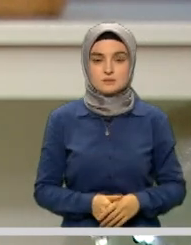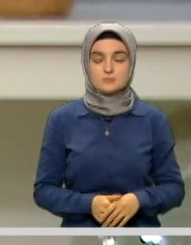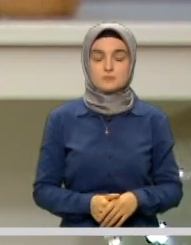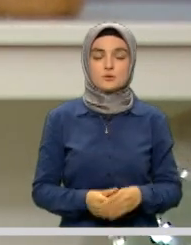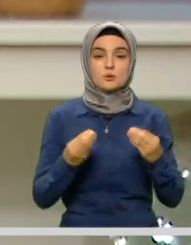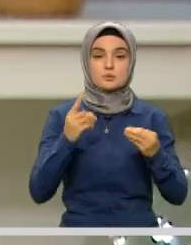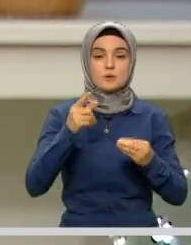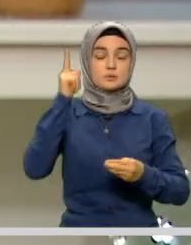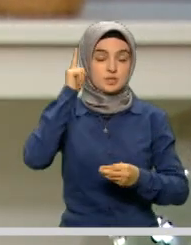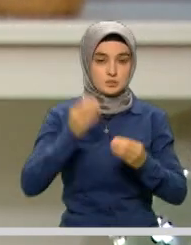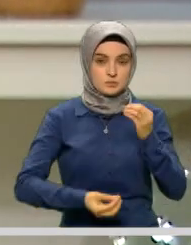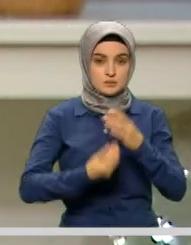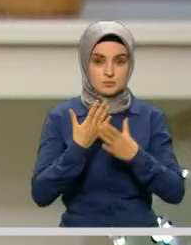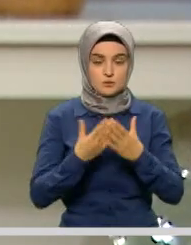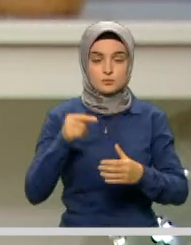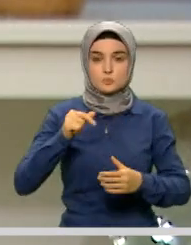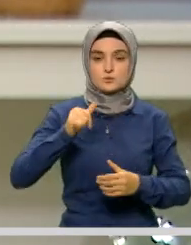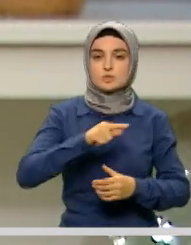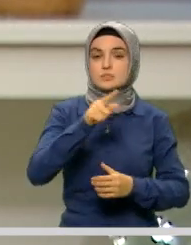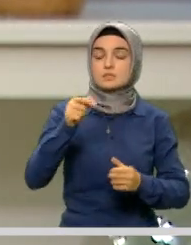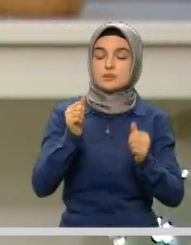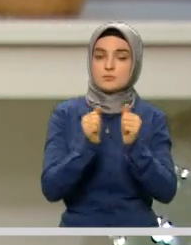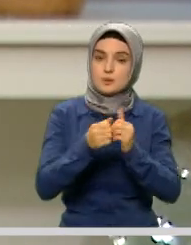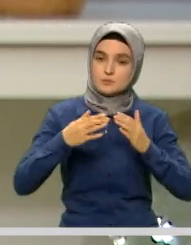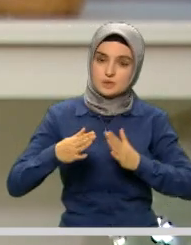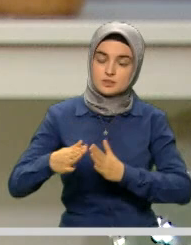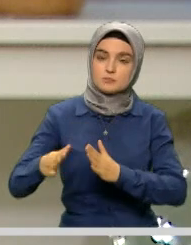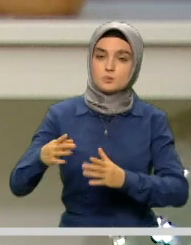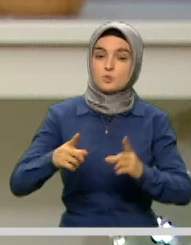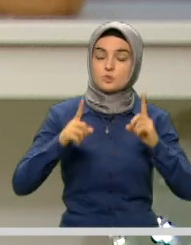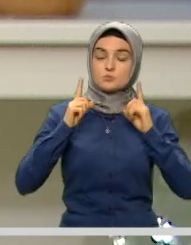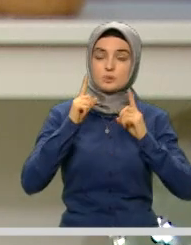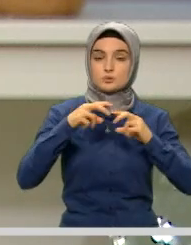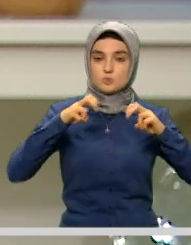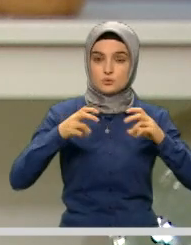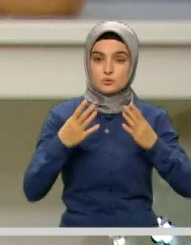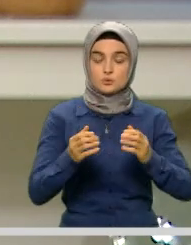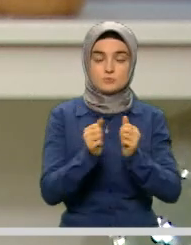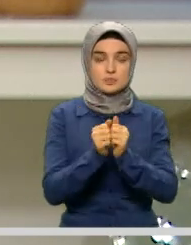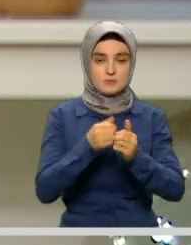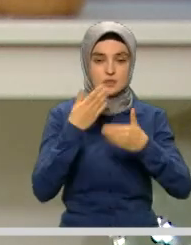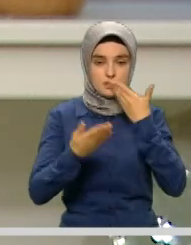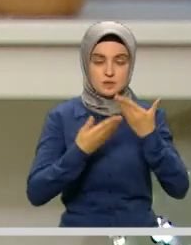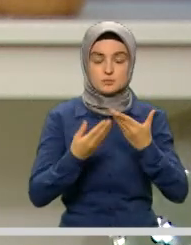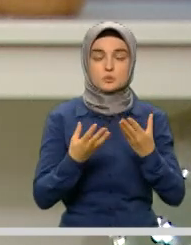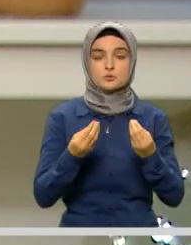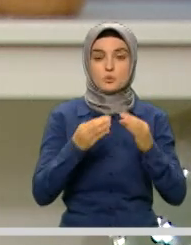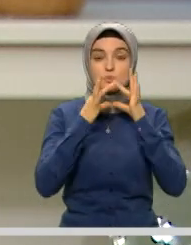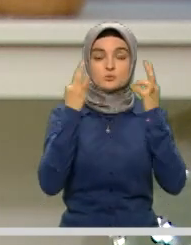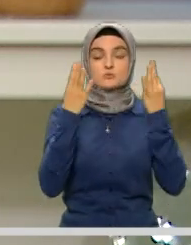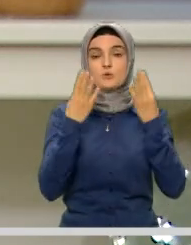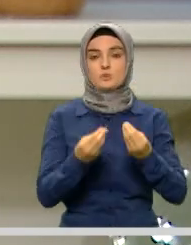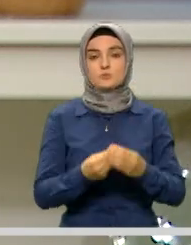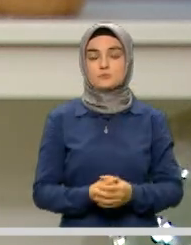olduk. Güzel bir çarşamba sabahıydı. Bugünü sizlerle birlikte geçirmekten, tövbe gibi bir konuyu Harun Hocam'la birlikte işlemekten bizler memnuniyet